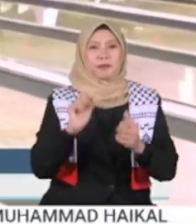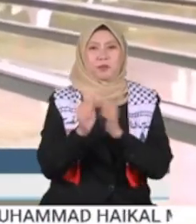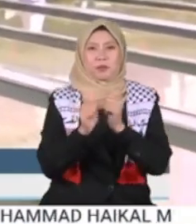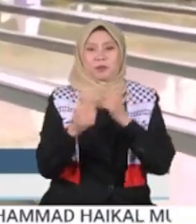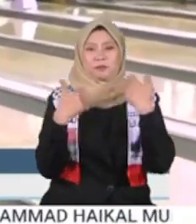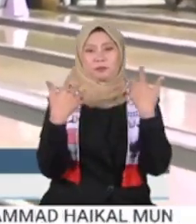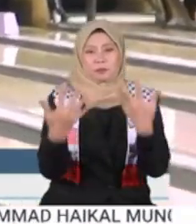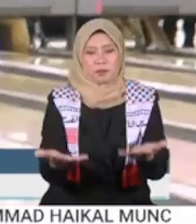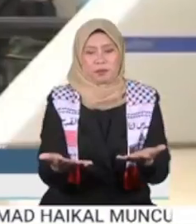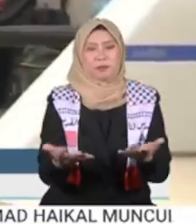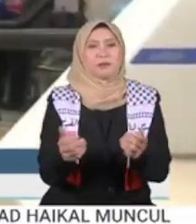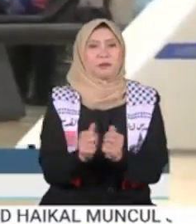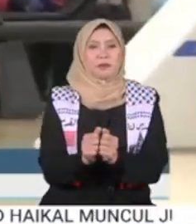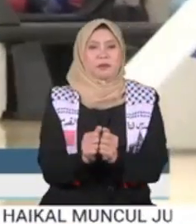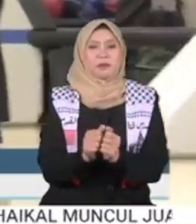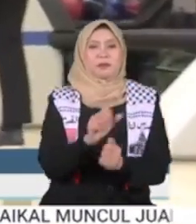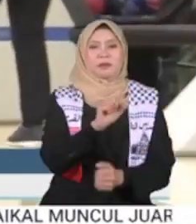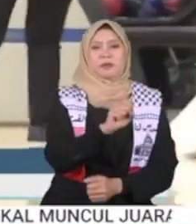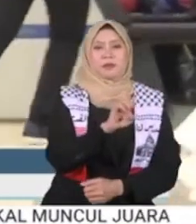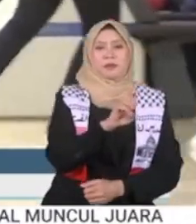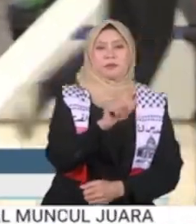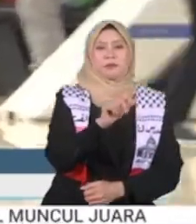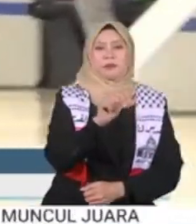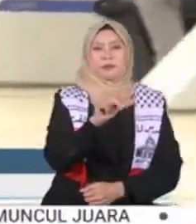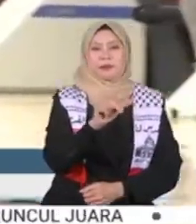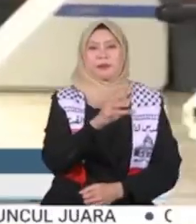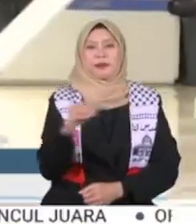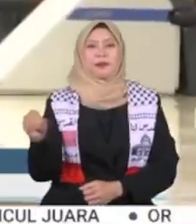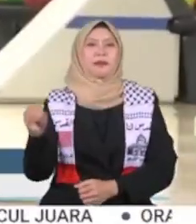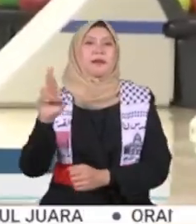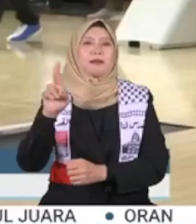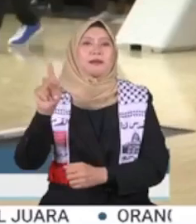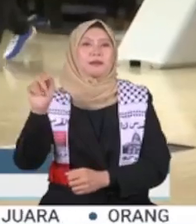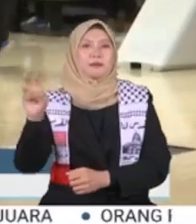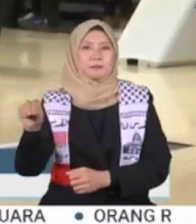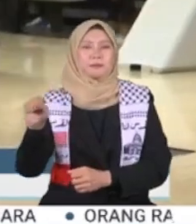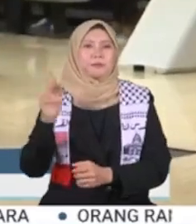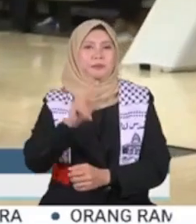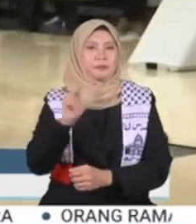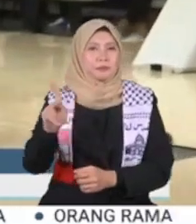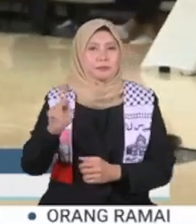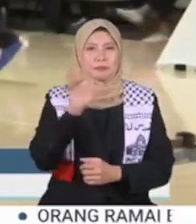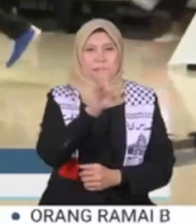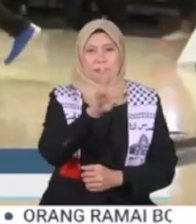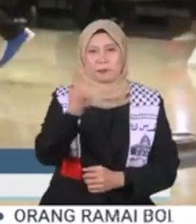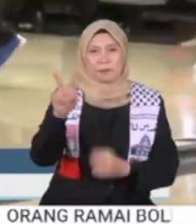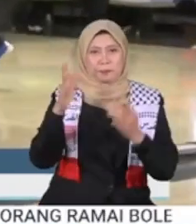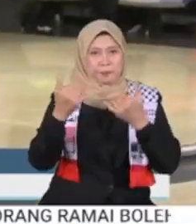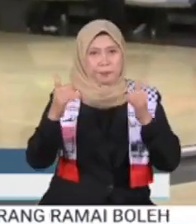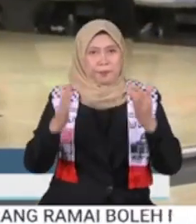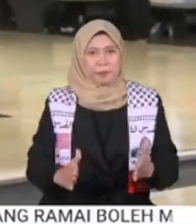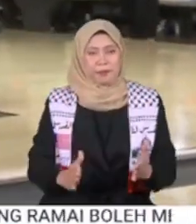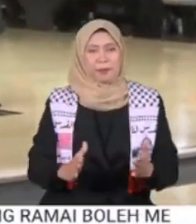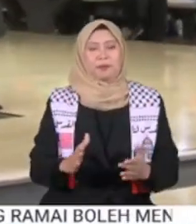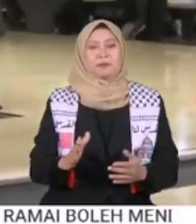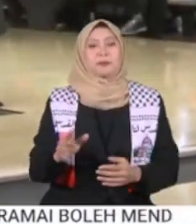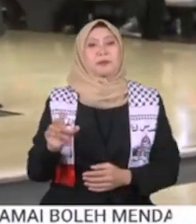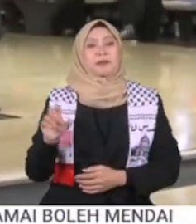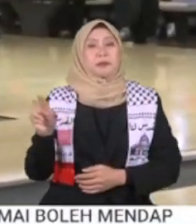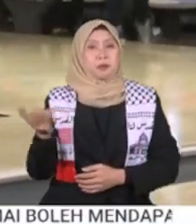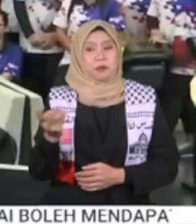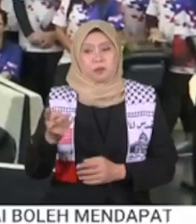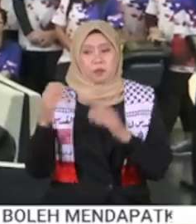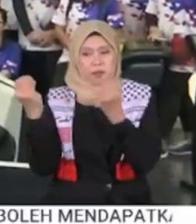bowing sedfiat bersama media RTM Sabah di Kota Kinabalu 72 pemain dari sedfiat dan RTM